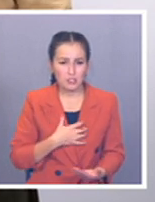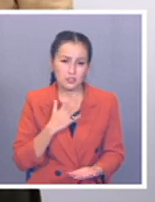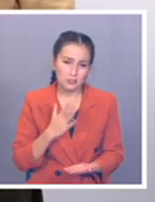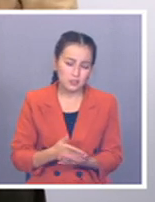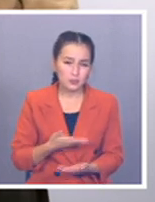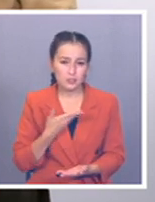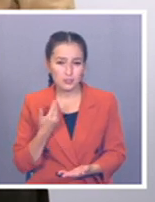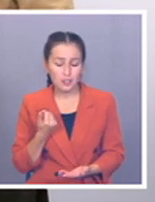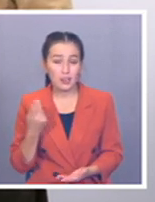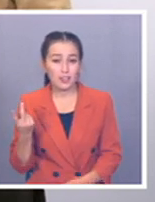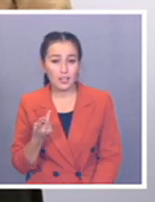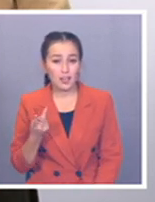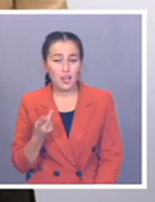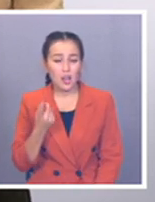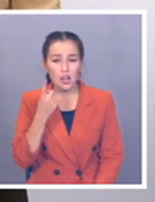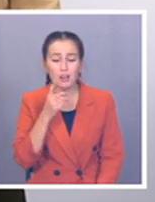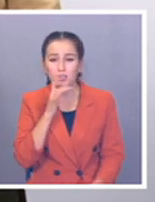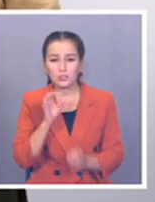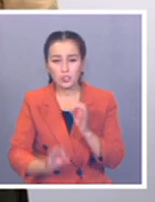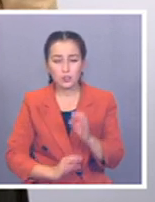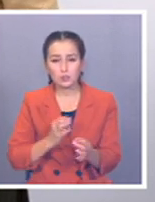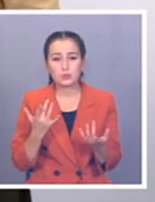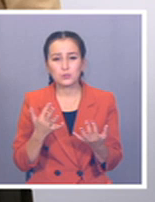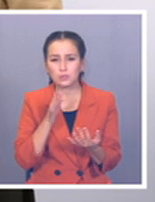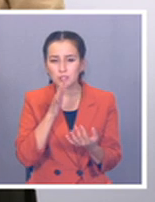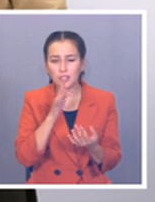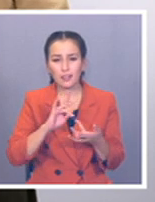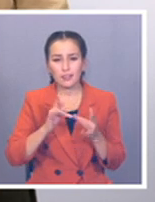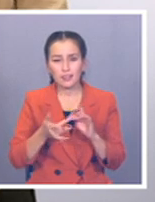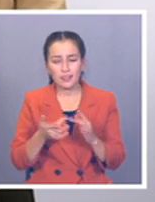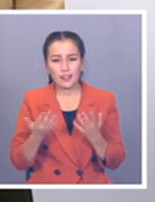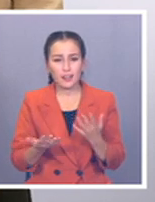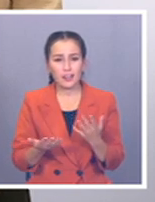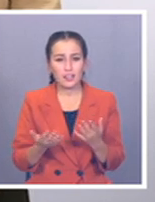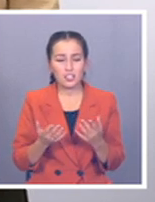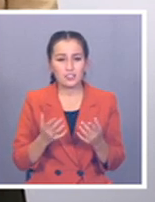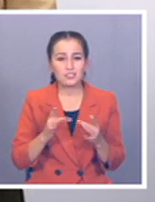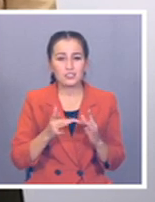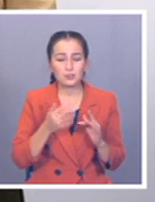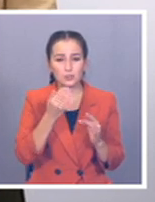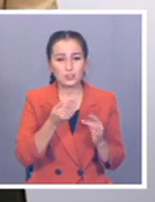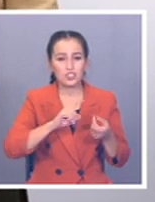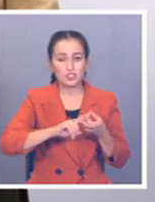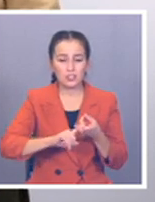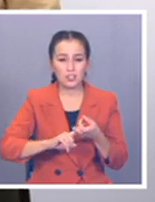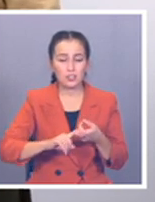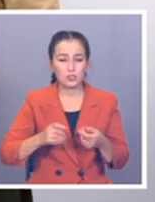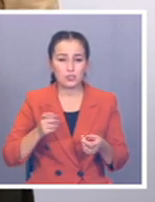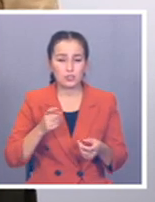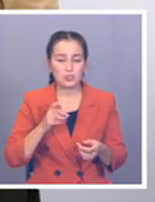Екінші, тәуліктің қанша уақытын интернетке немесе әлеуметтік желіге жұмсайсыз.